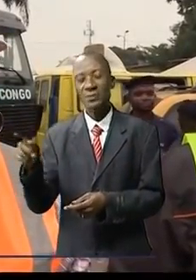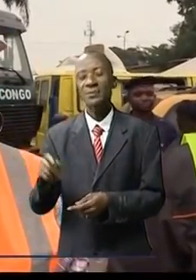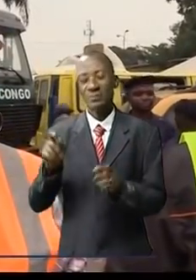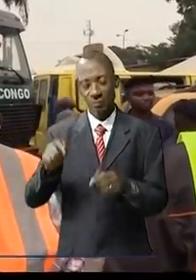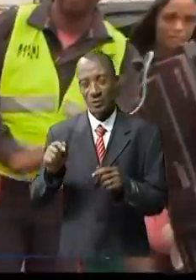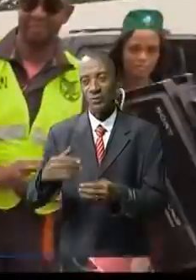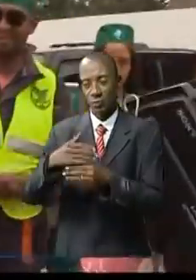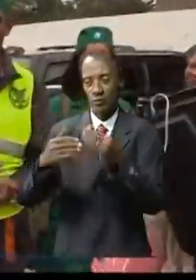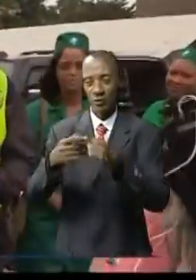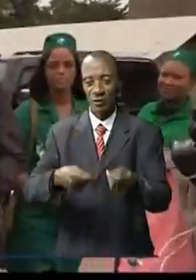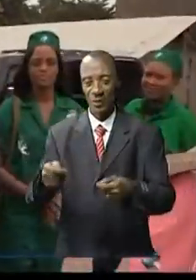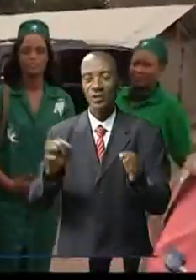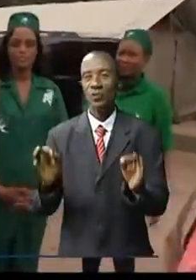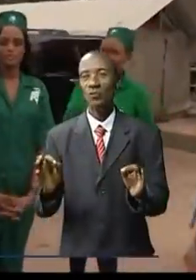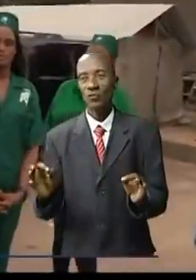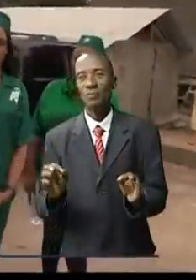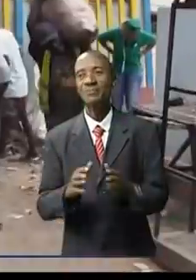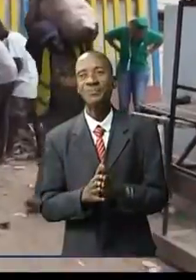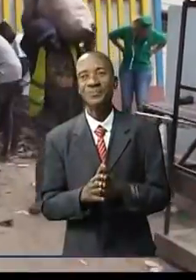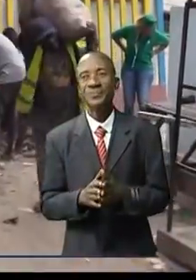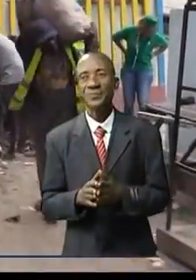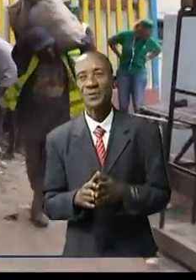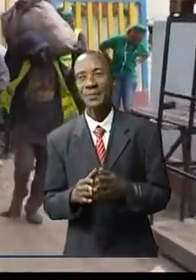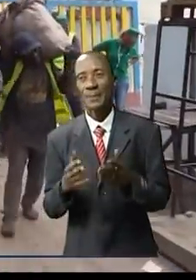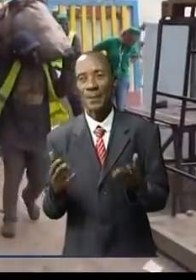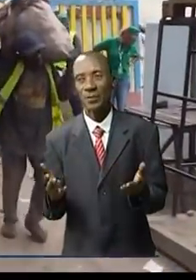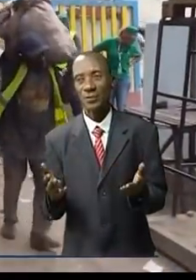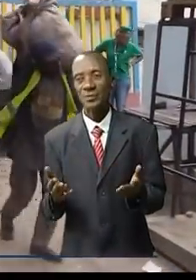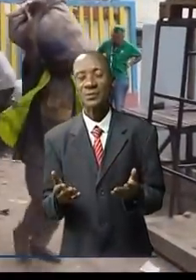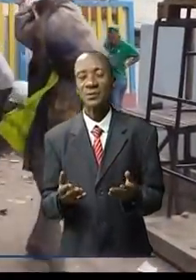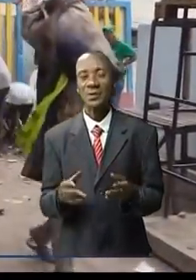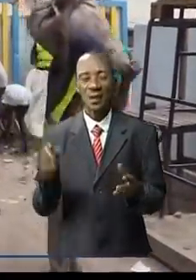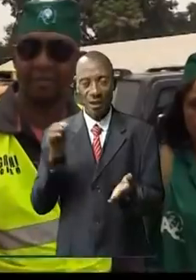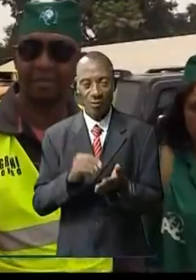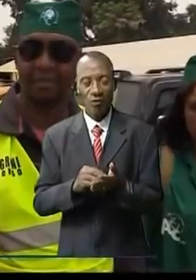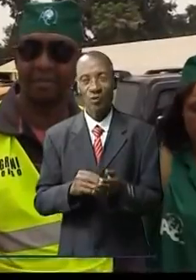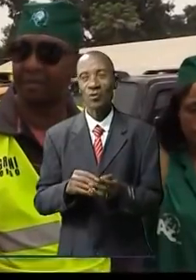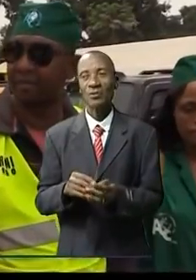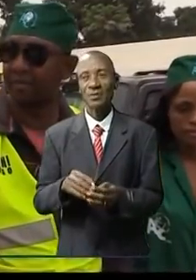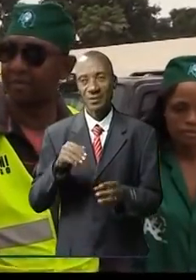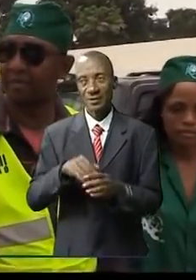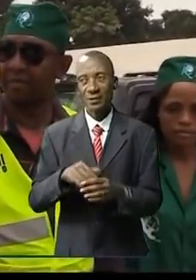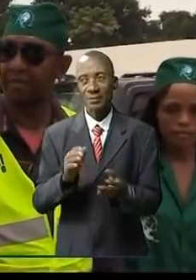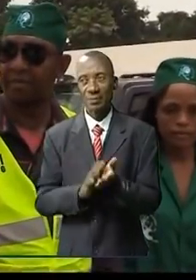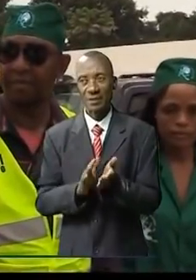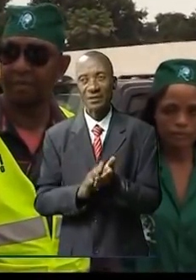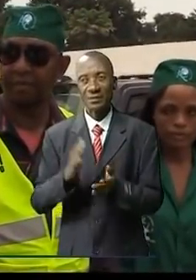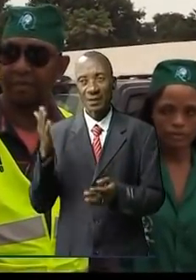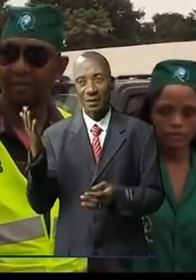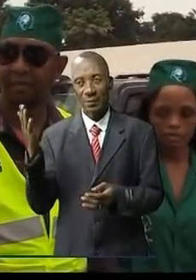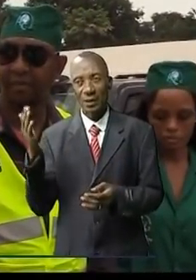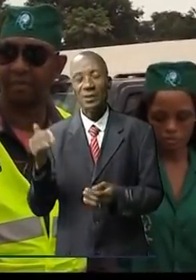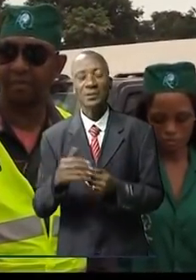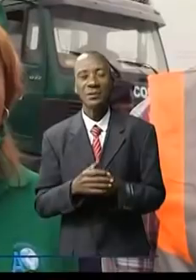national. Bailon Thierry Gaïbéné, bourgmestre de la commune de Bandalungu, a exhorté les habitants de cette municipalité à bannir